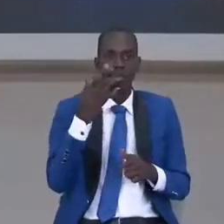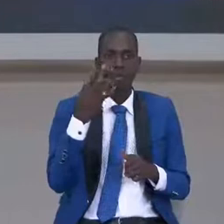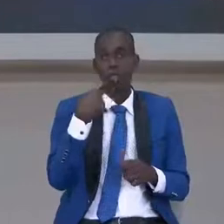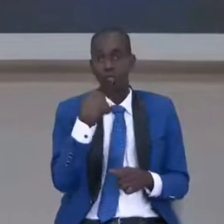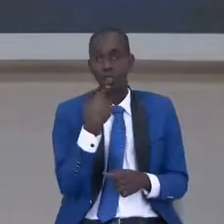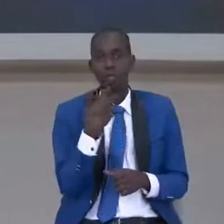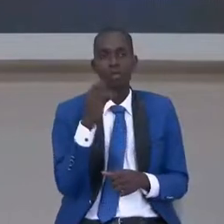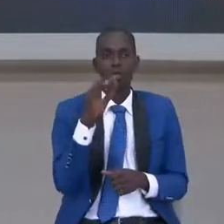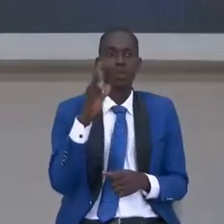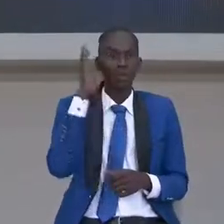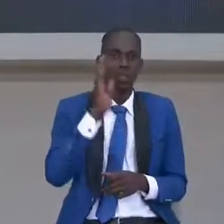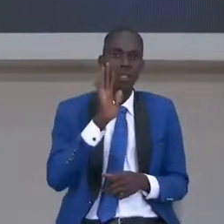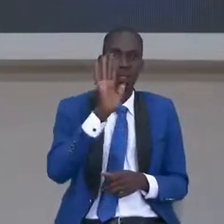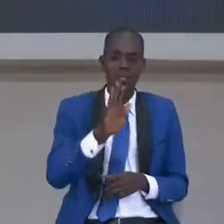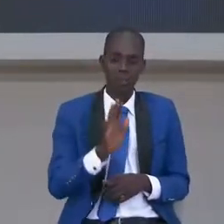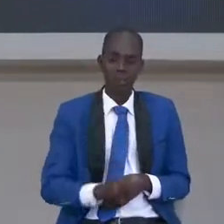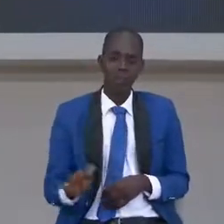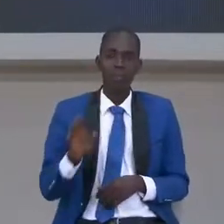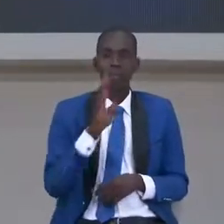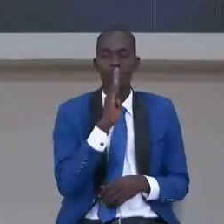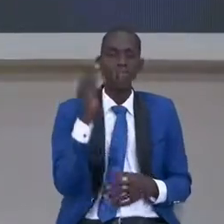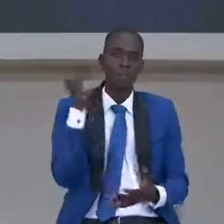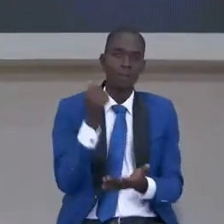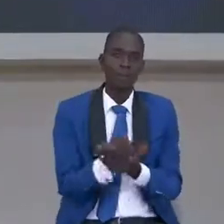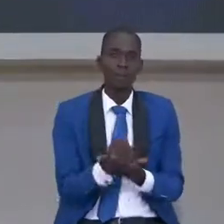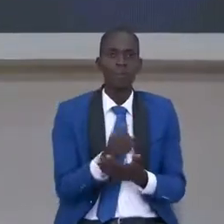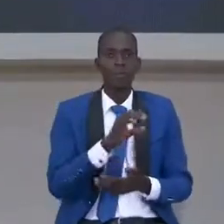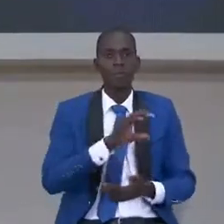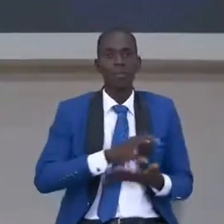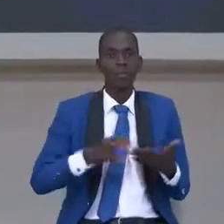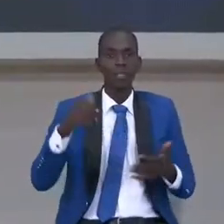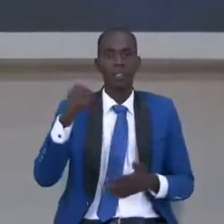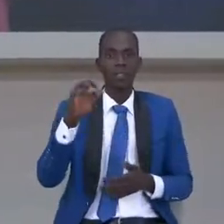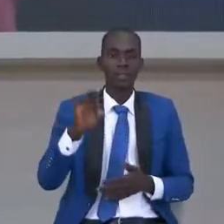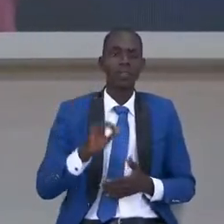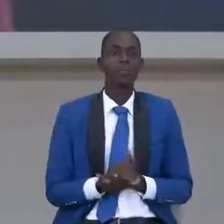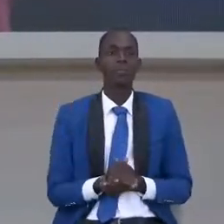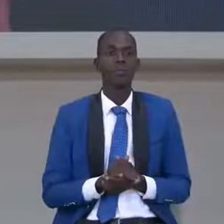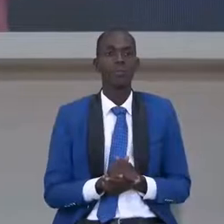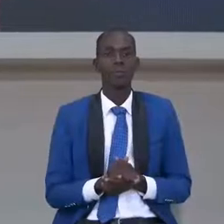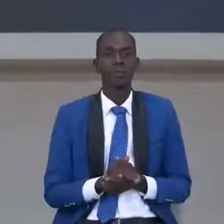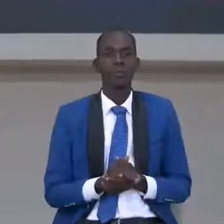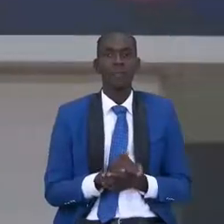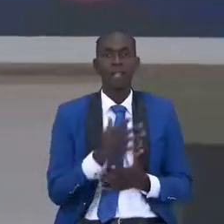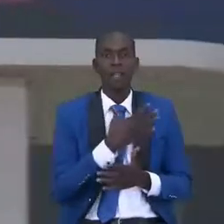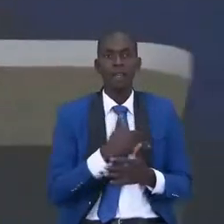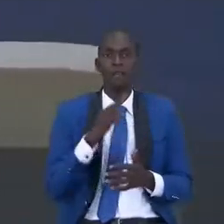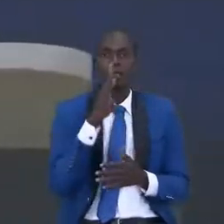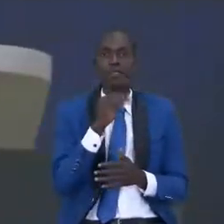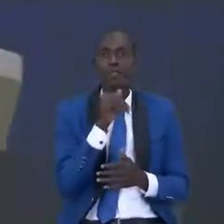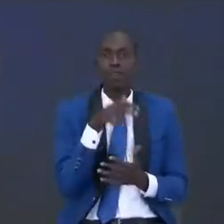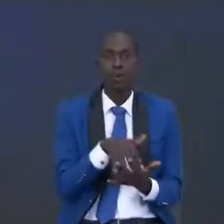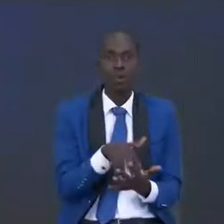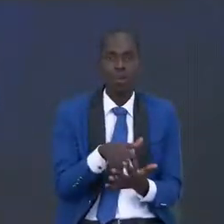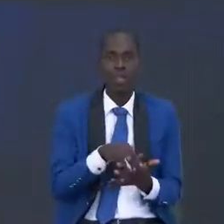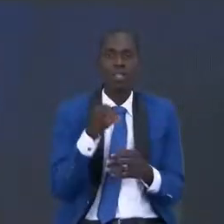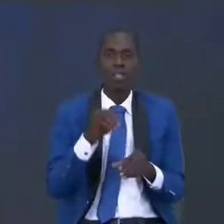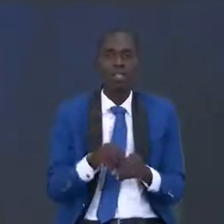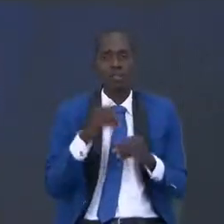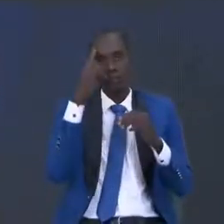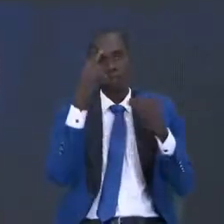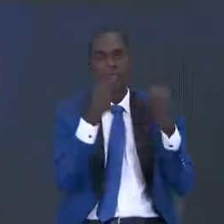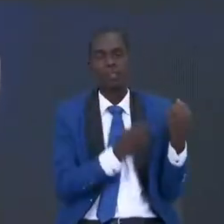Telle sera ta postérité. Verset 19. Verset 19. Et sans faiblir dans la